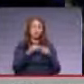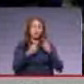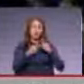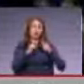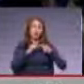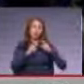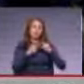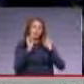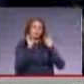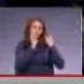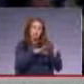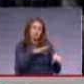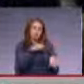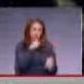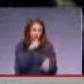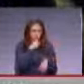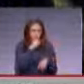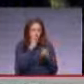وقلت يمكن من